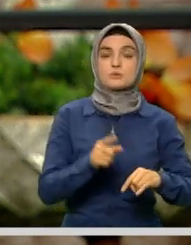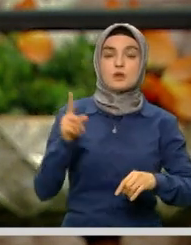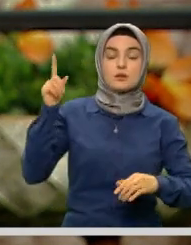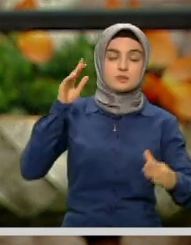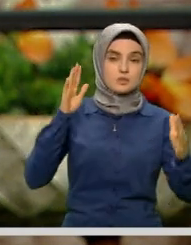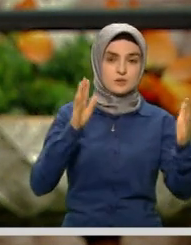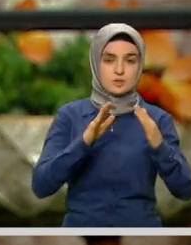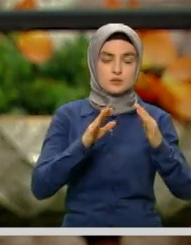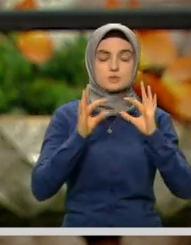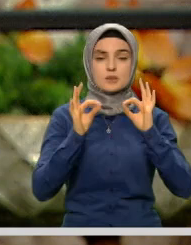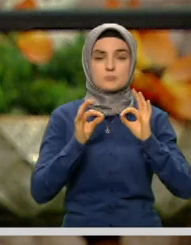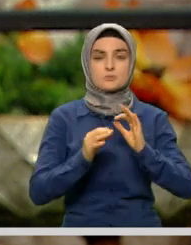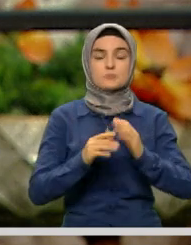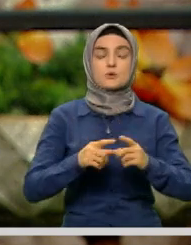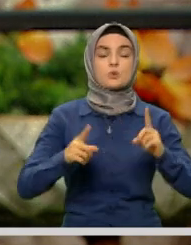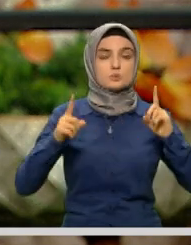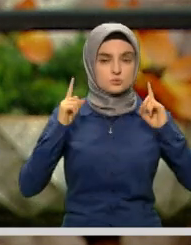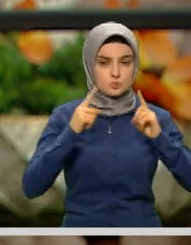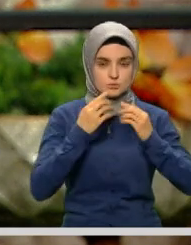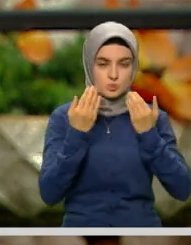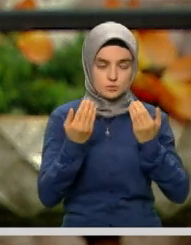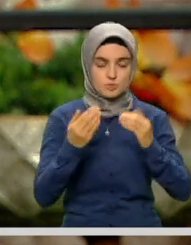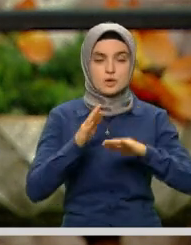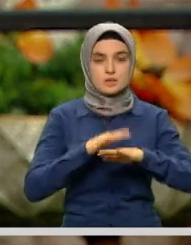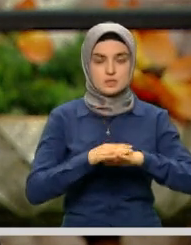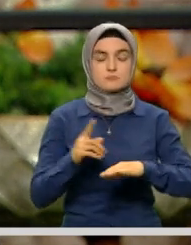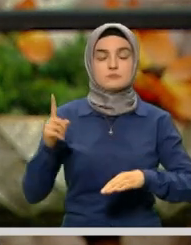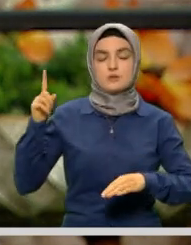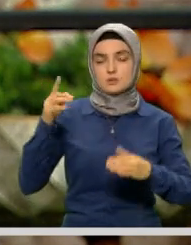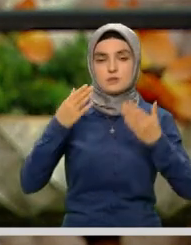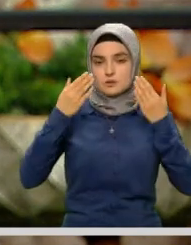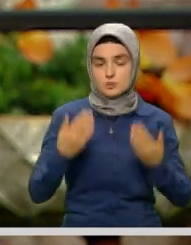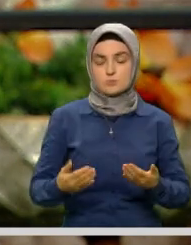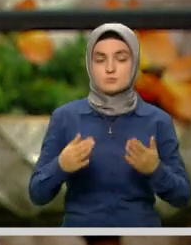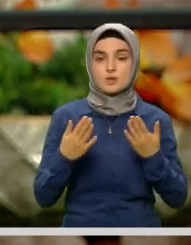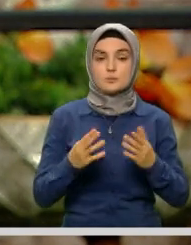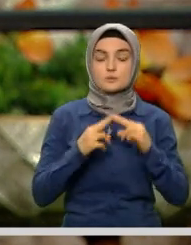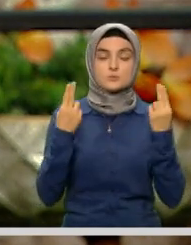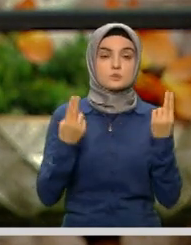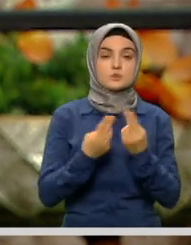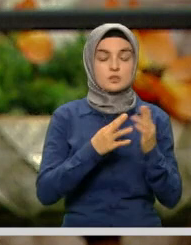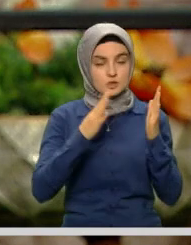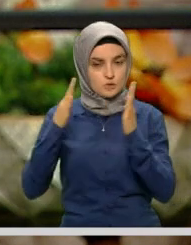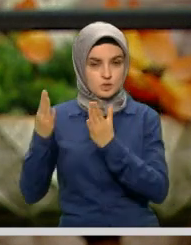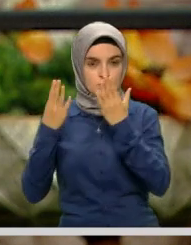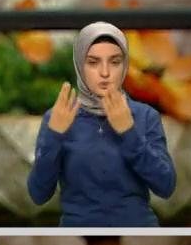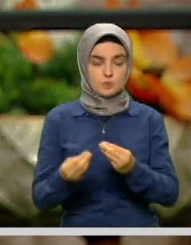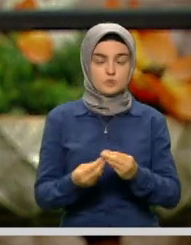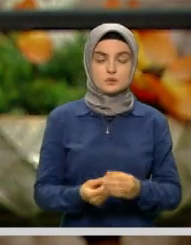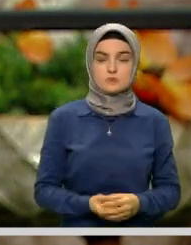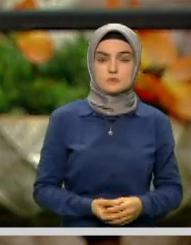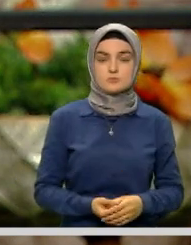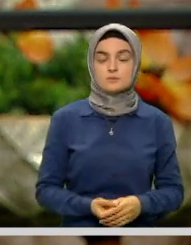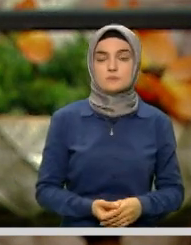karşı sürekli tevbe ve niyazda bulunacağız. Yani tevbeleri kabul eden Allah'tır. Ama dünyaya yönelik tarafta innel hasenati